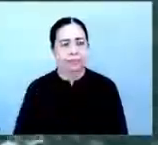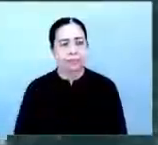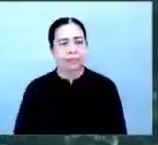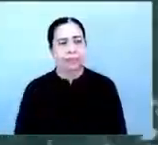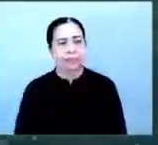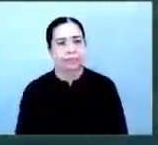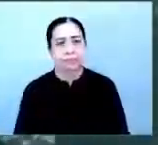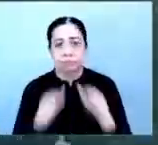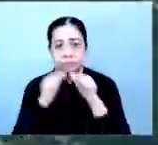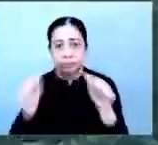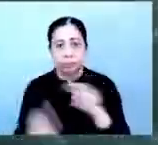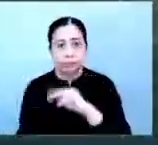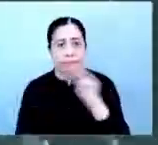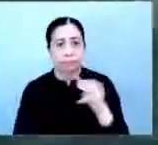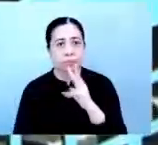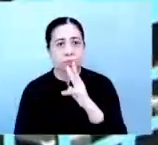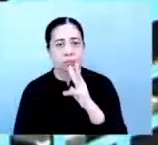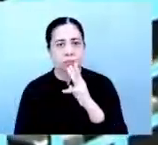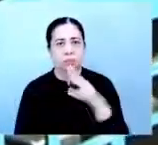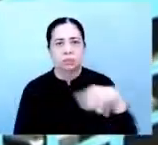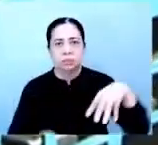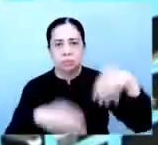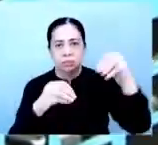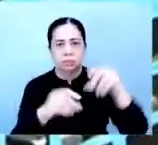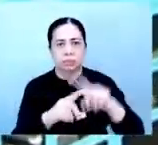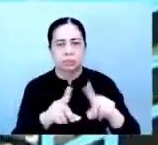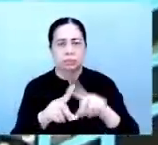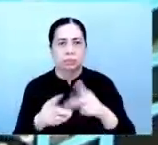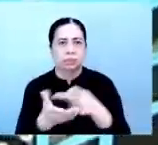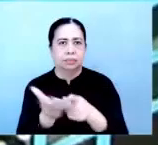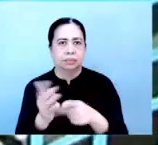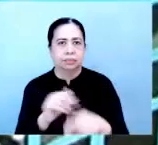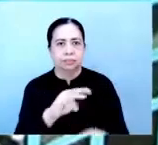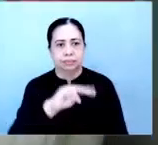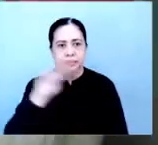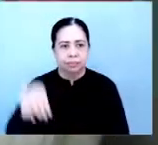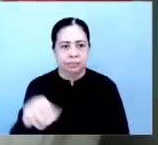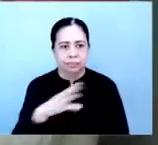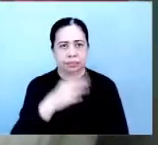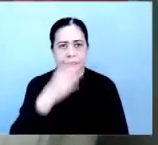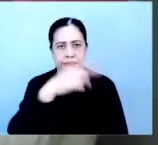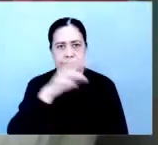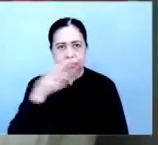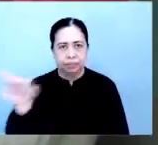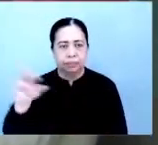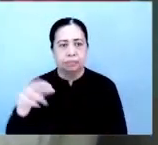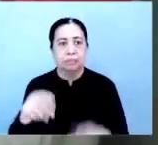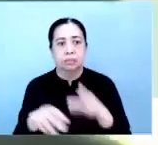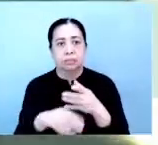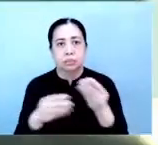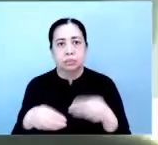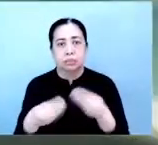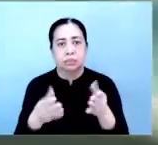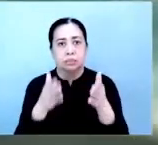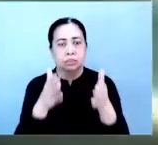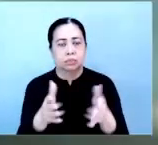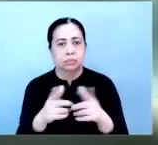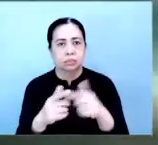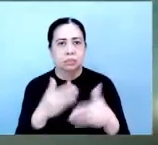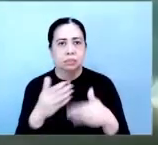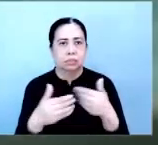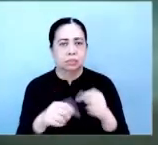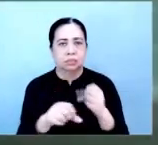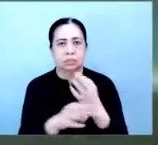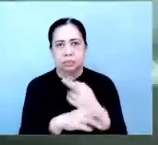Nag-anunsyo ang Manila Water ng service interruption sa iba't ibang bahagi ng Metro Manila at Rizal. Yan ay para bigyang daan ang gumugulong ng